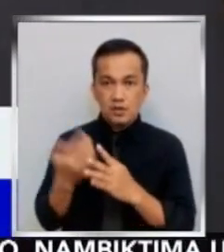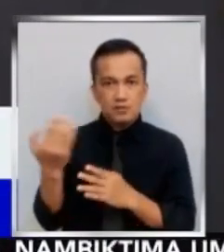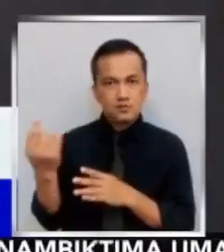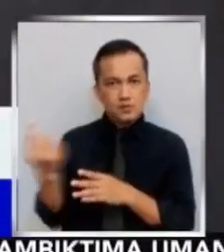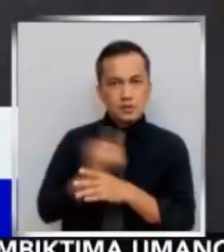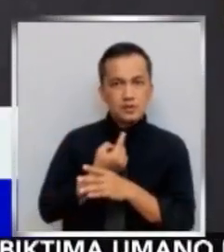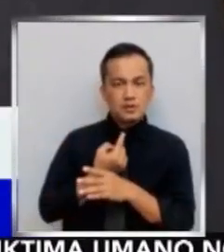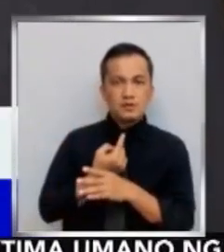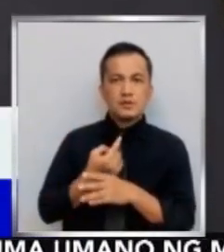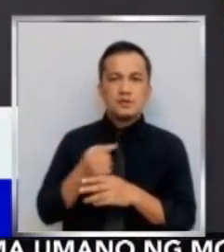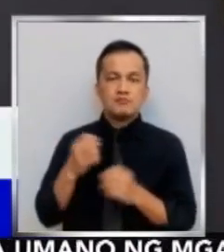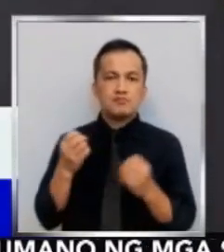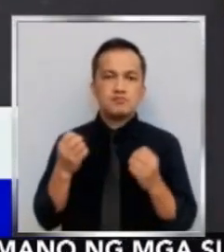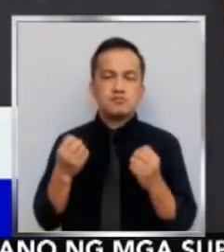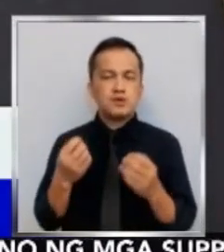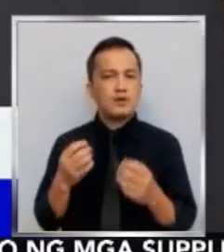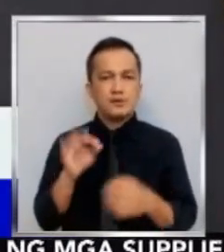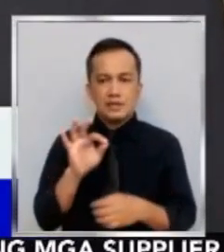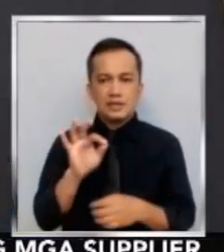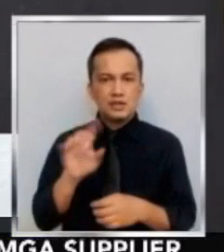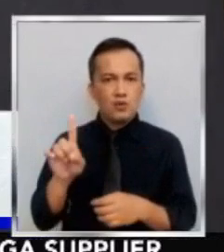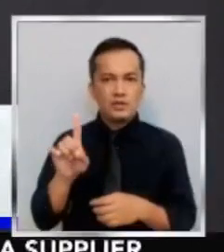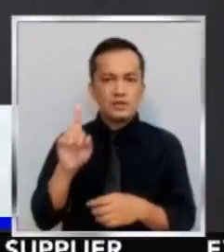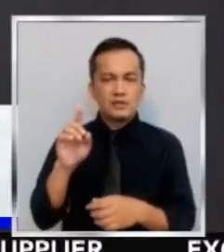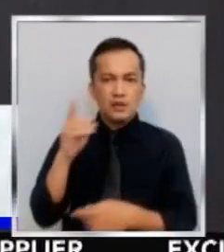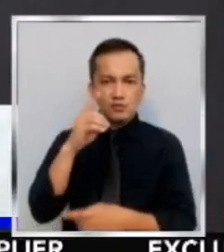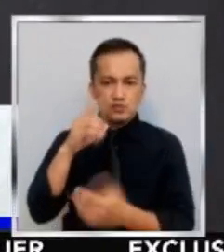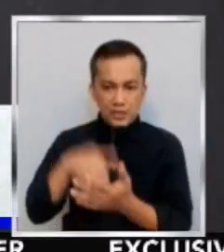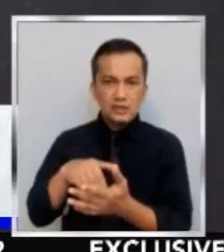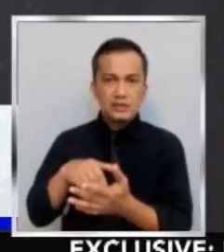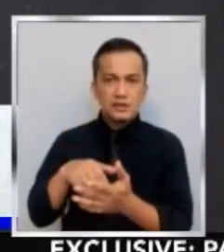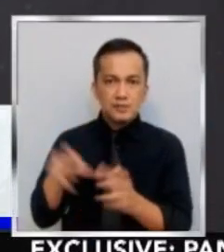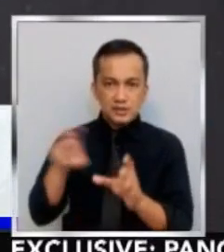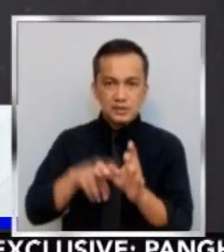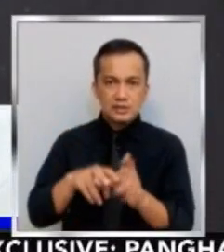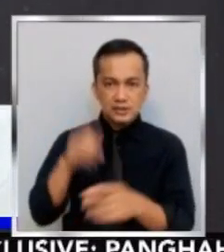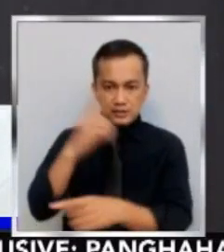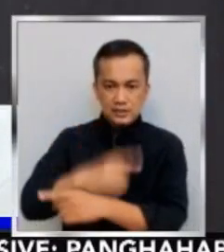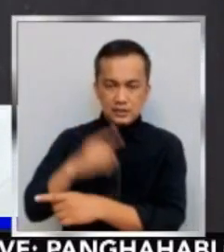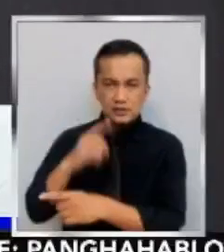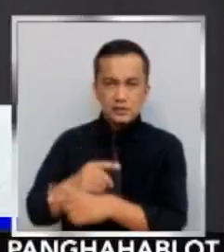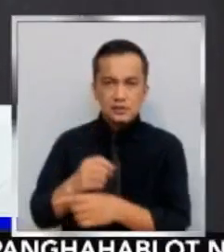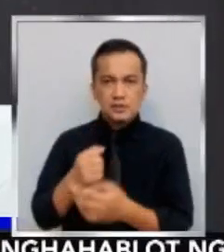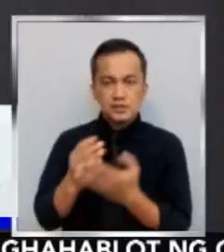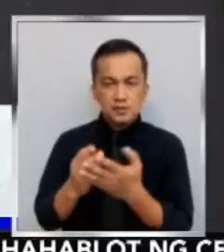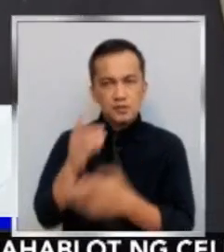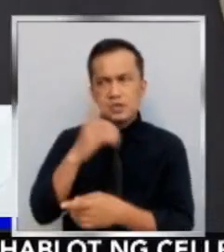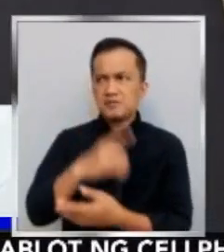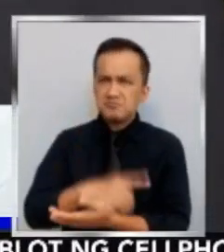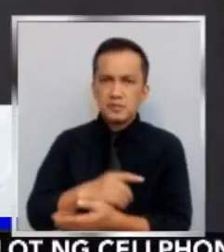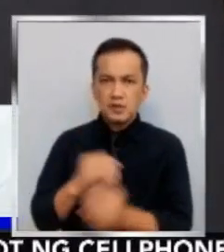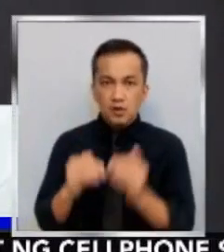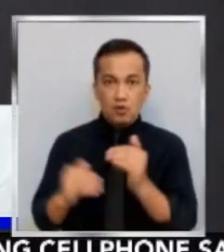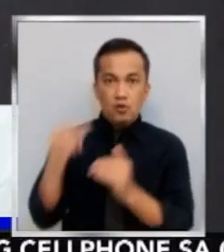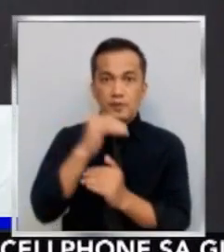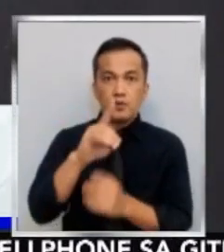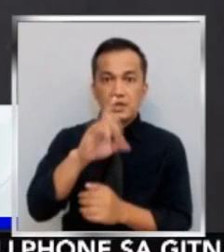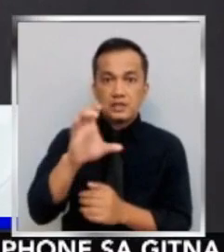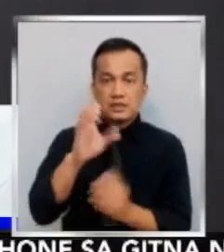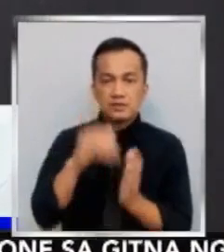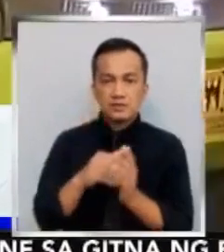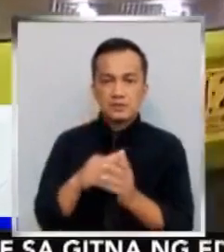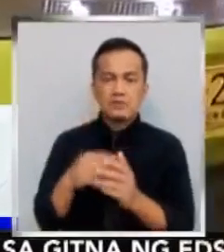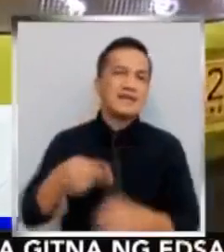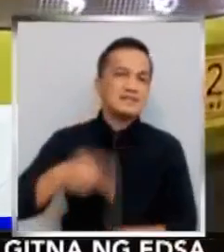around 91,000 passengers per day. Eh, mga ilang araw pa dito, lumalagpas sa 100,000. So talagang napakataas na nito as compared sa pre-pandemic